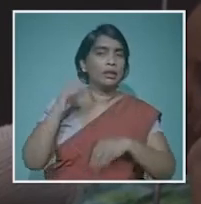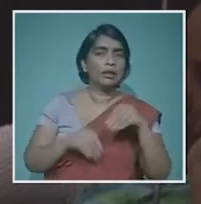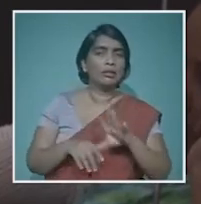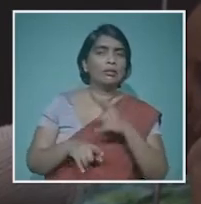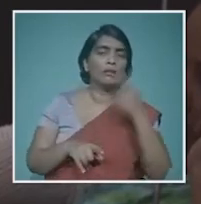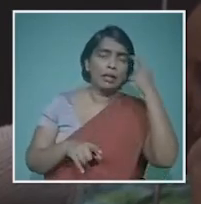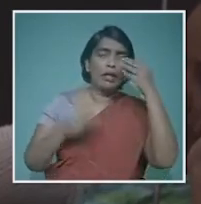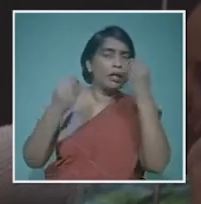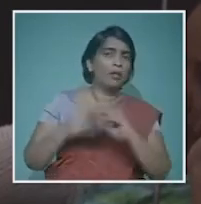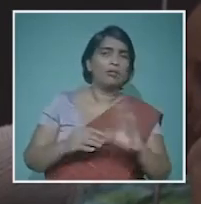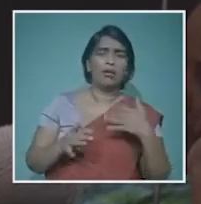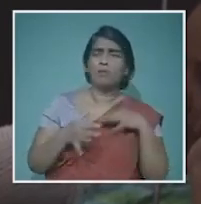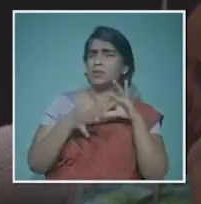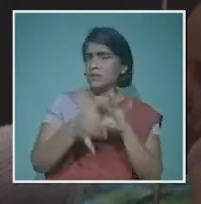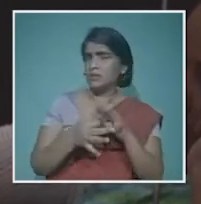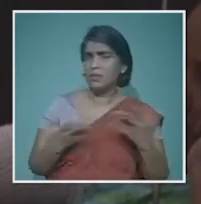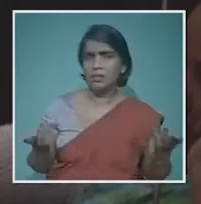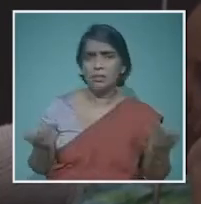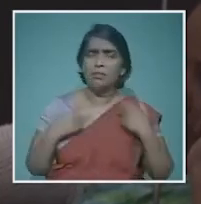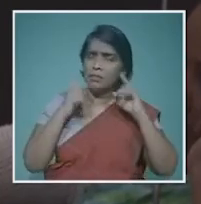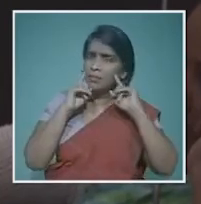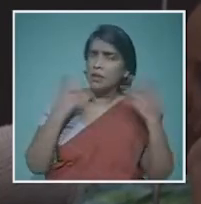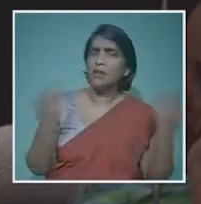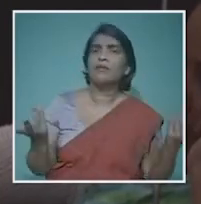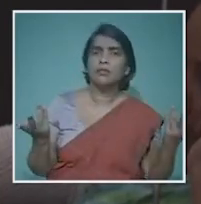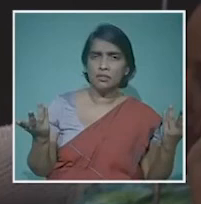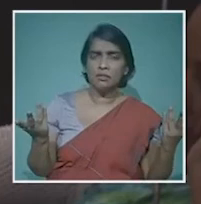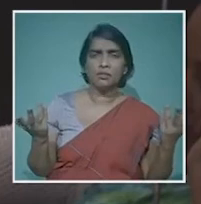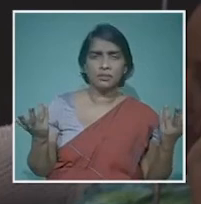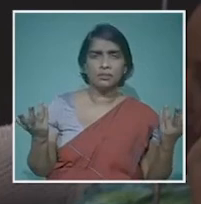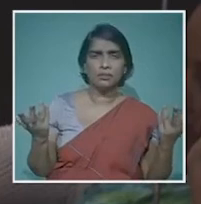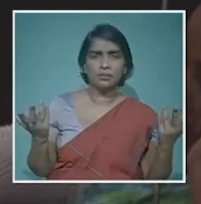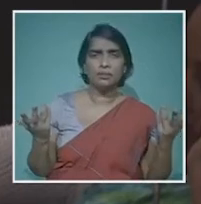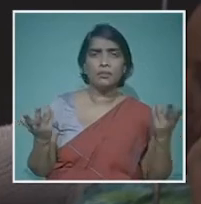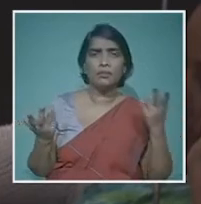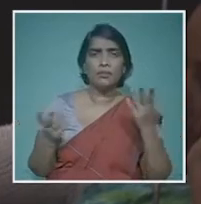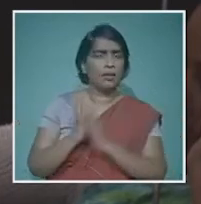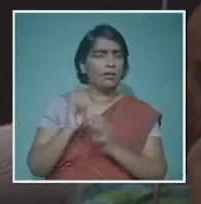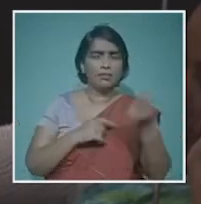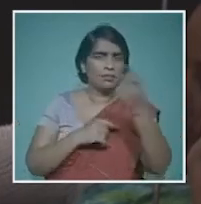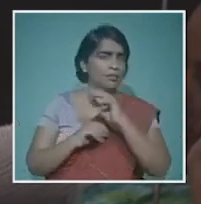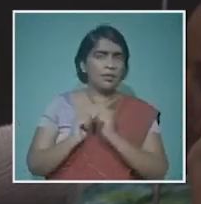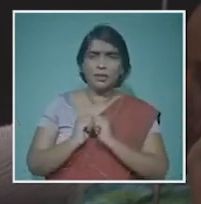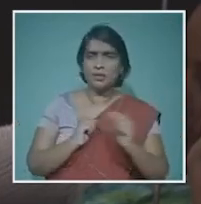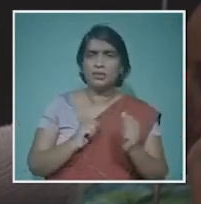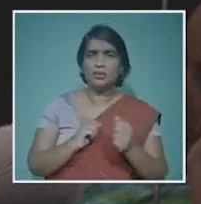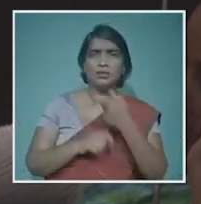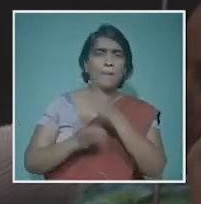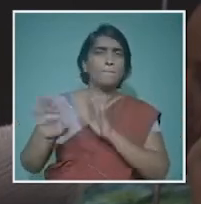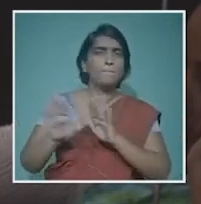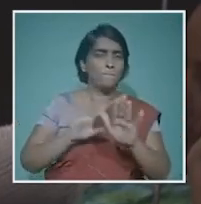බංගලොච් කරයි සම්බන්ධයක්වත් නැහැ දන්නේත් නැහැ හරිද ඒගොල්ලෝ කරෙත් නැහැ ඒගොල්ලන්ගේ